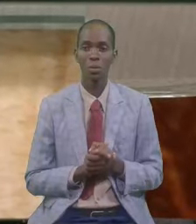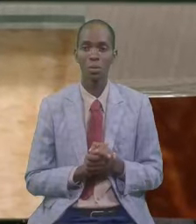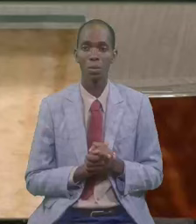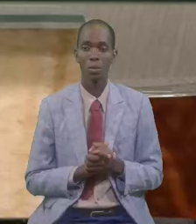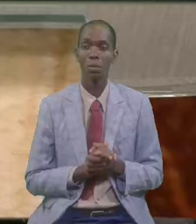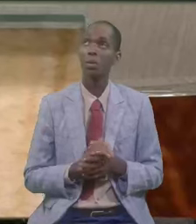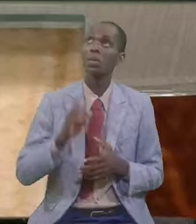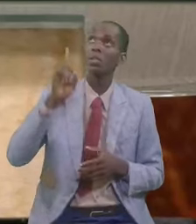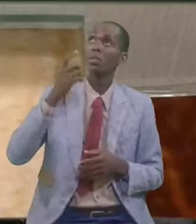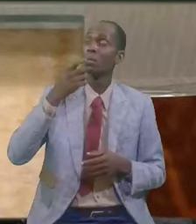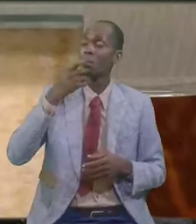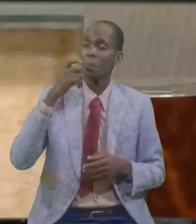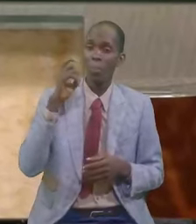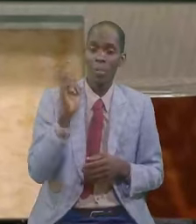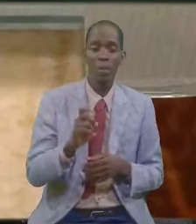Il nous a commandé